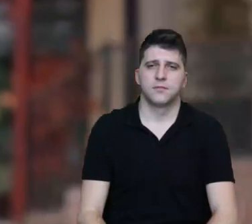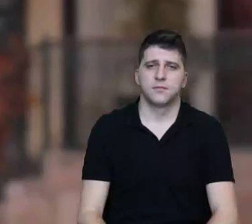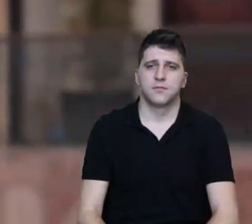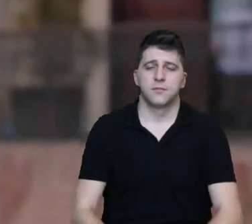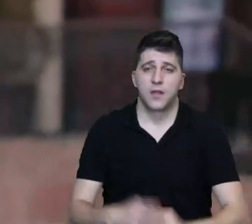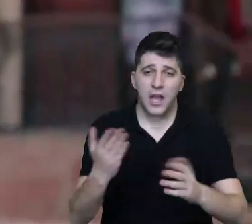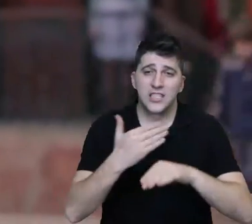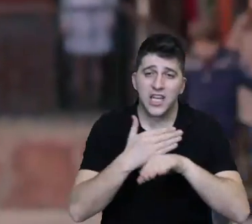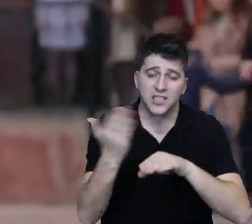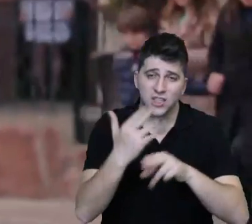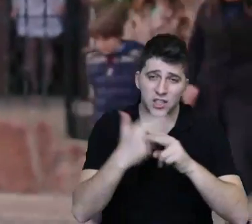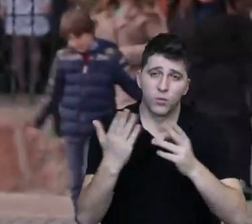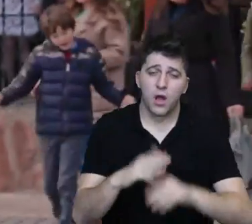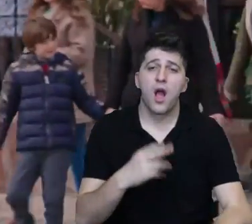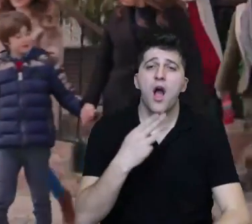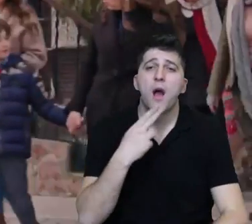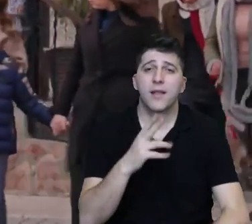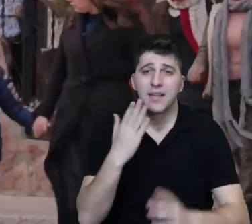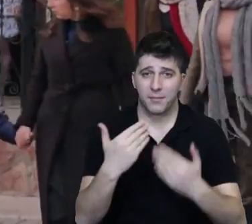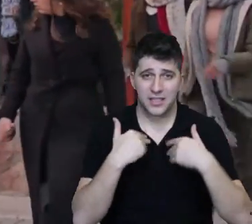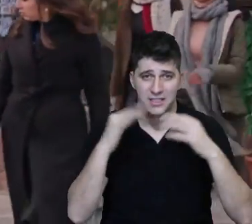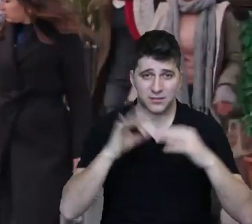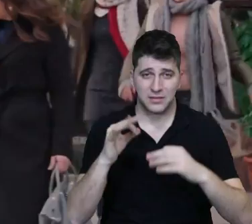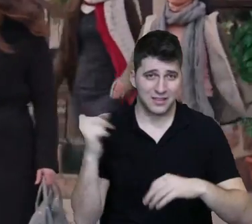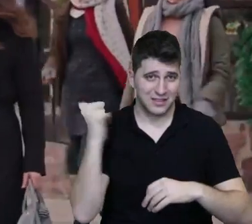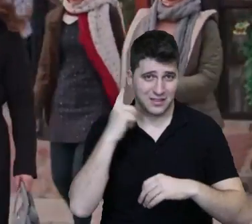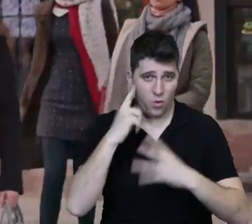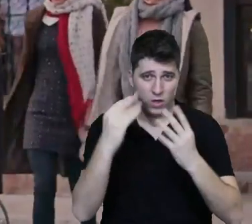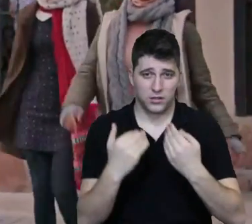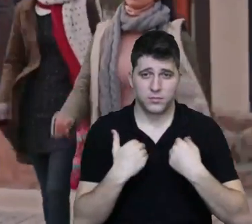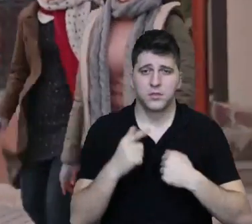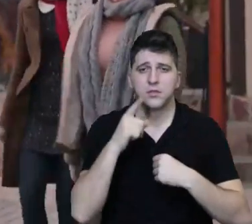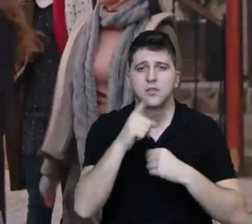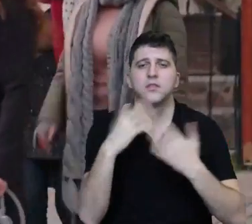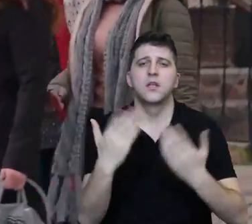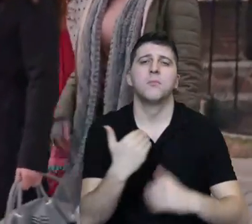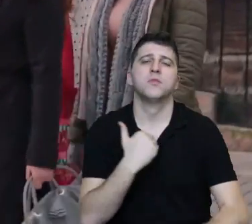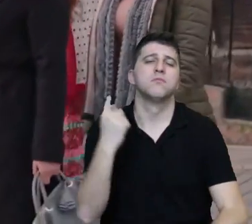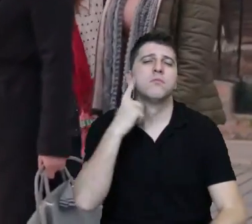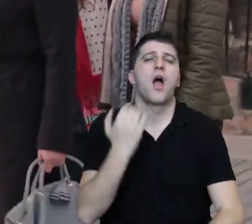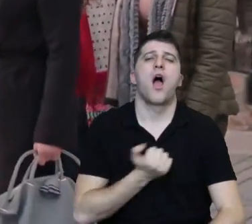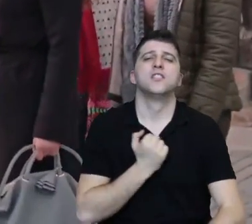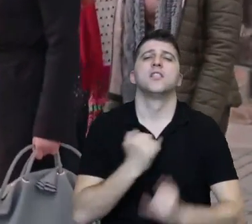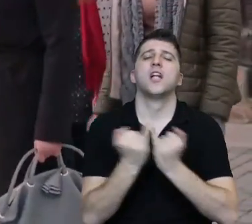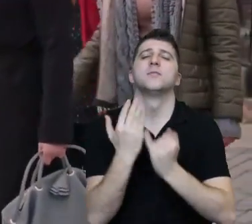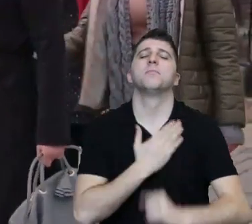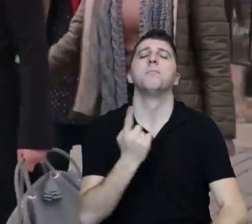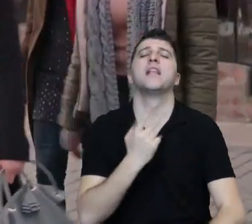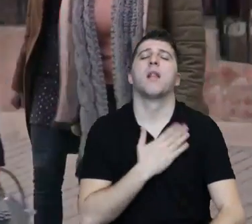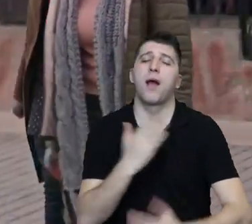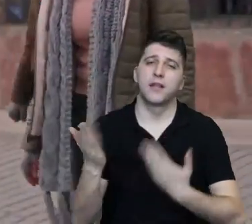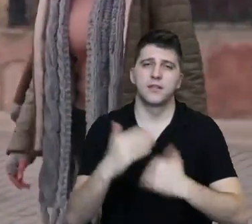Hadi geç kalacağız çabuk olun. Abla yani ben şimdi artist mi olacağım? Sen zaten bizim artist kardeşimizsin bir tane.